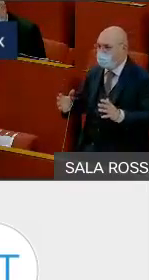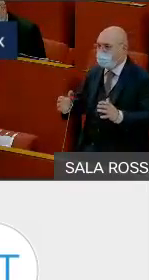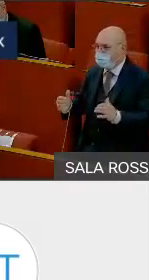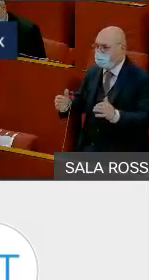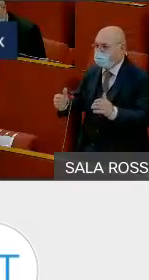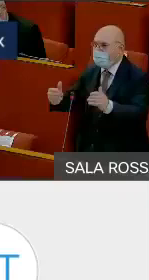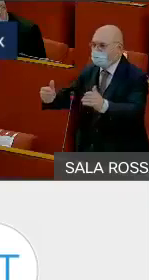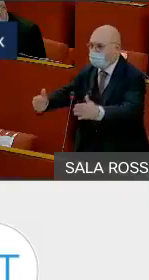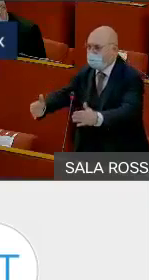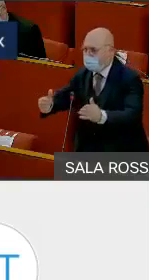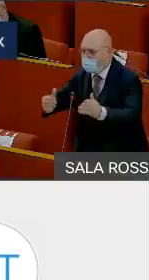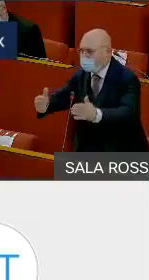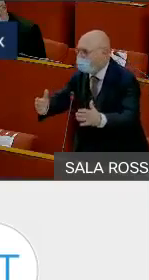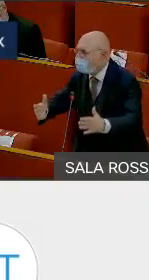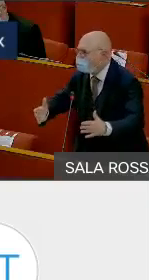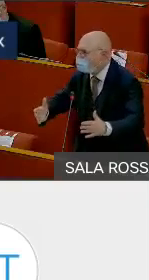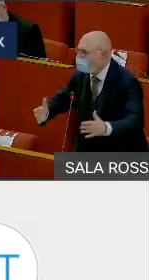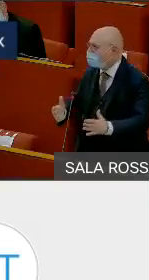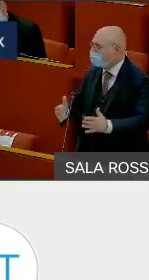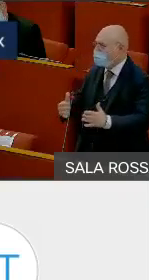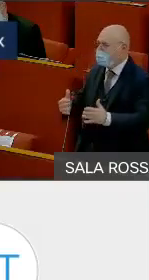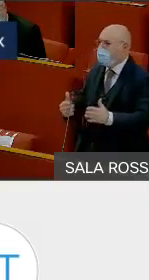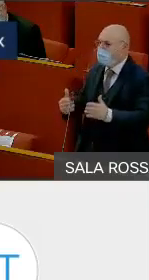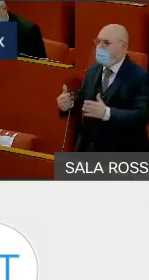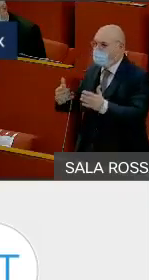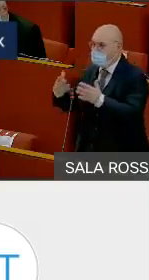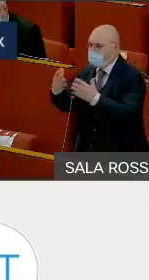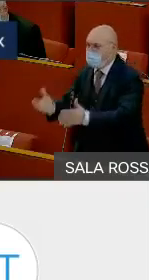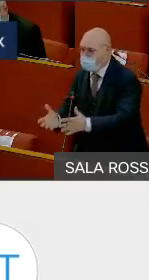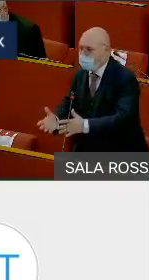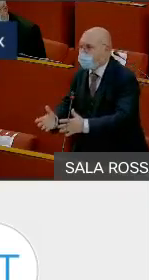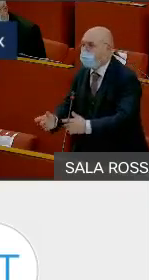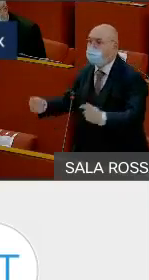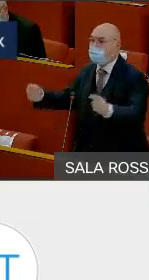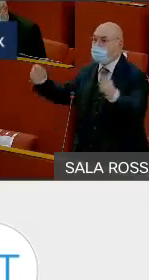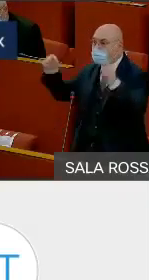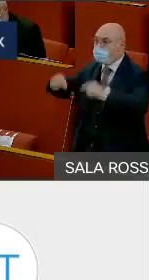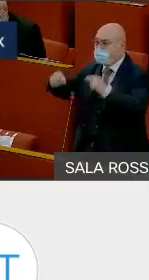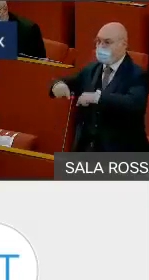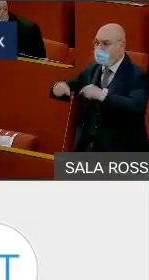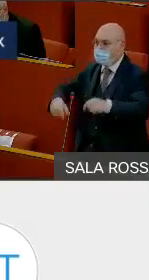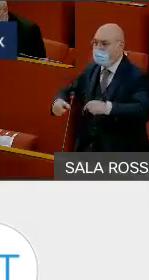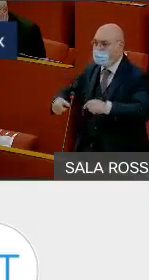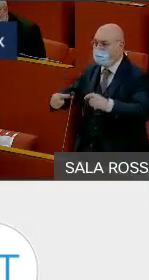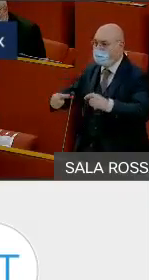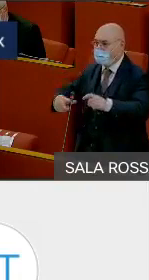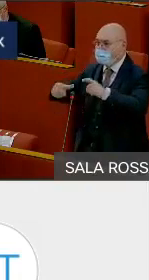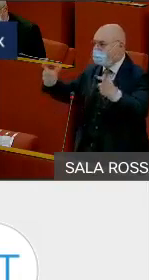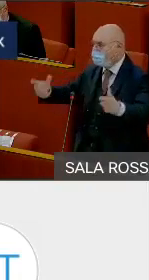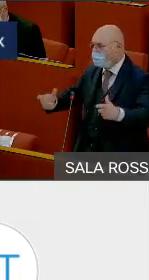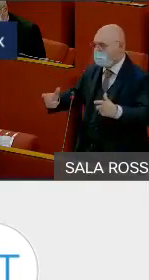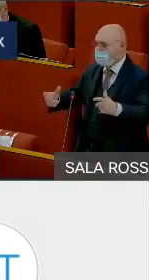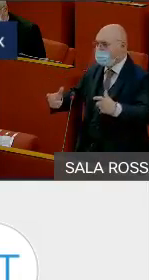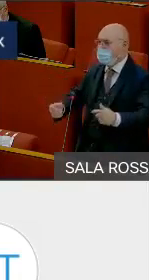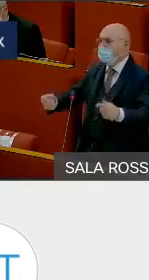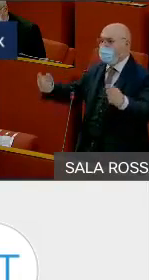allora poi lo deve motivare in qualche modo è è un progetto specifico di sfruttamento agricolo e di come dire uso